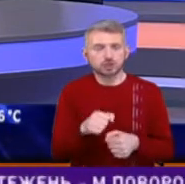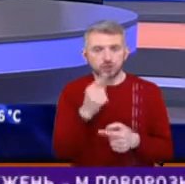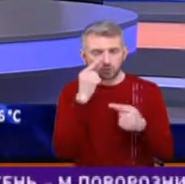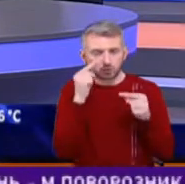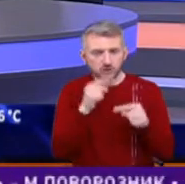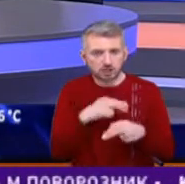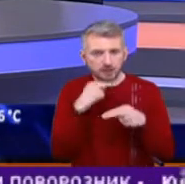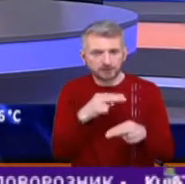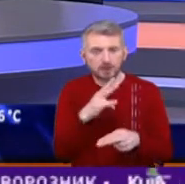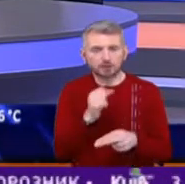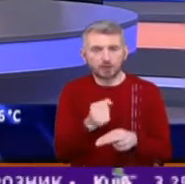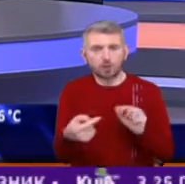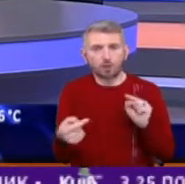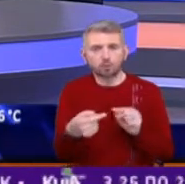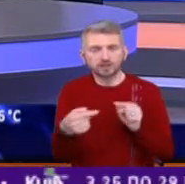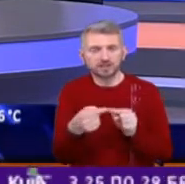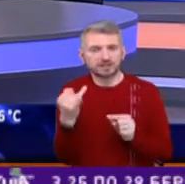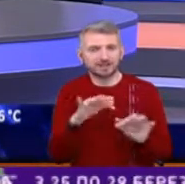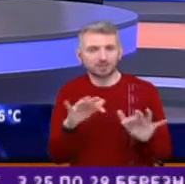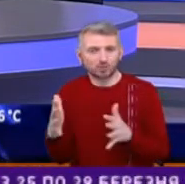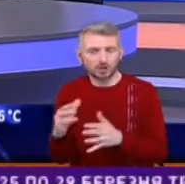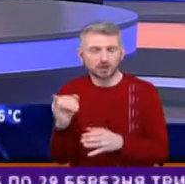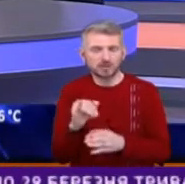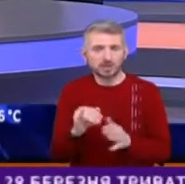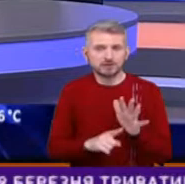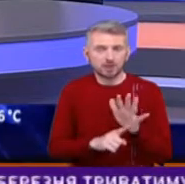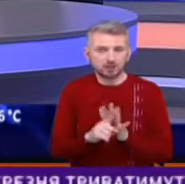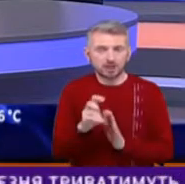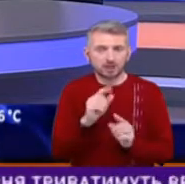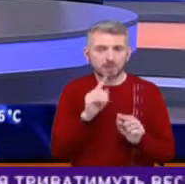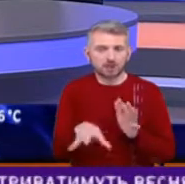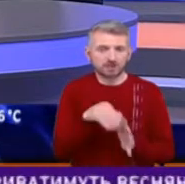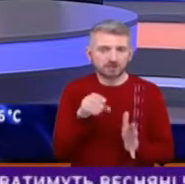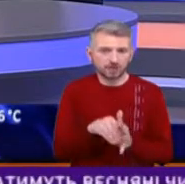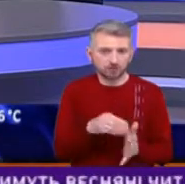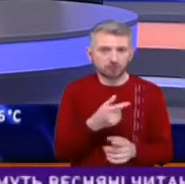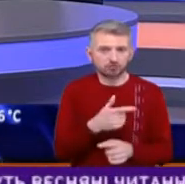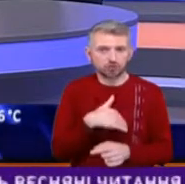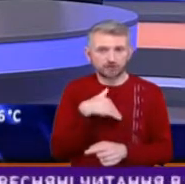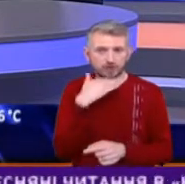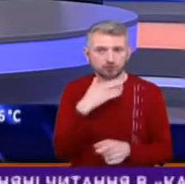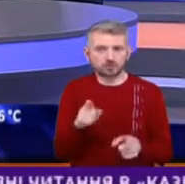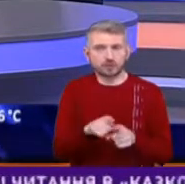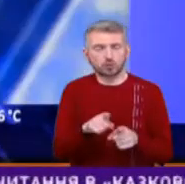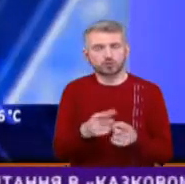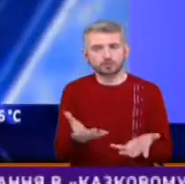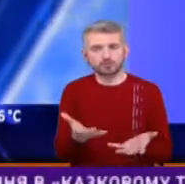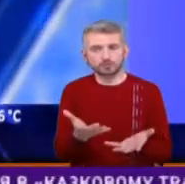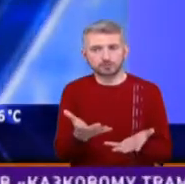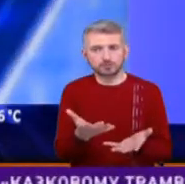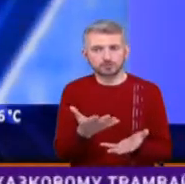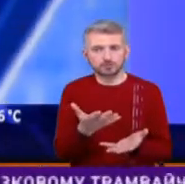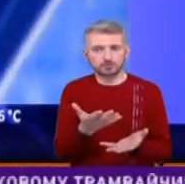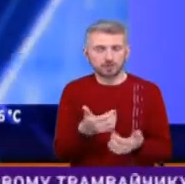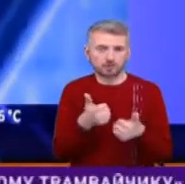зосередитися, знову ж таки, на опозиційній історії і стартувати на парламентських виборах з достатньо такої, я б сказала, ну,